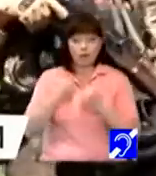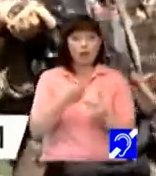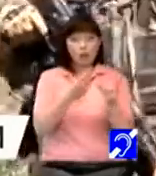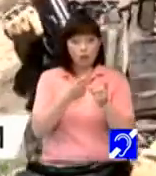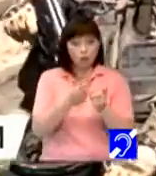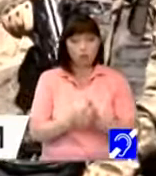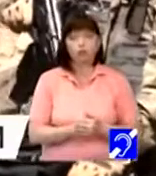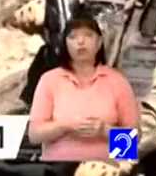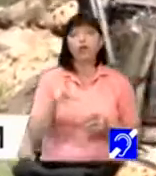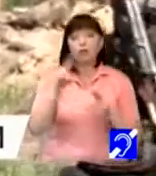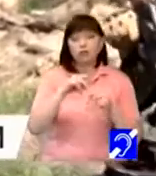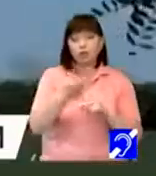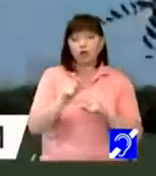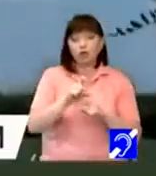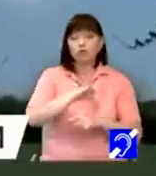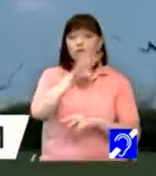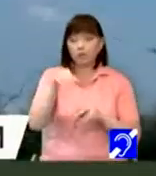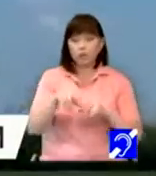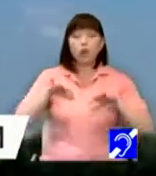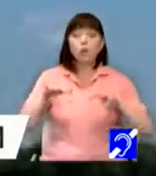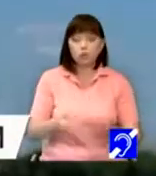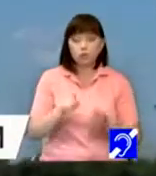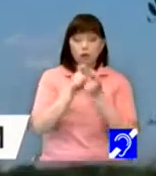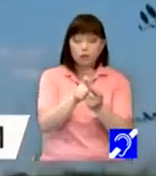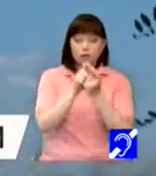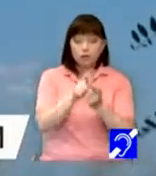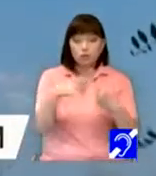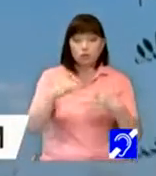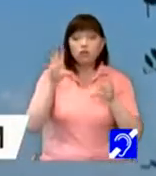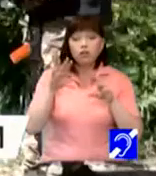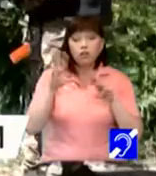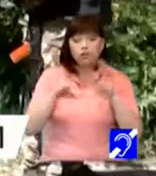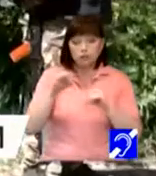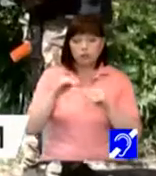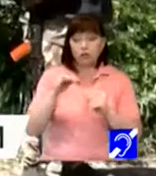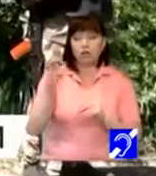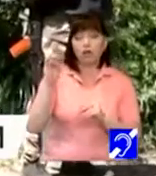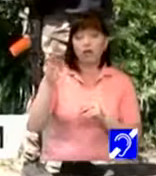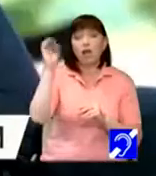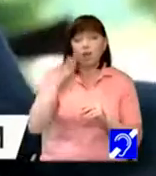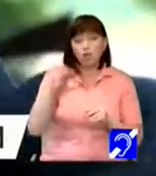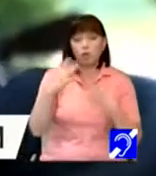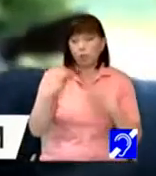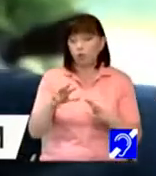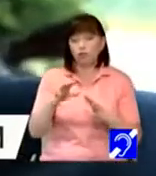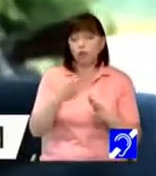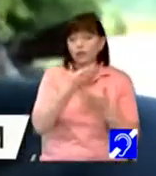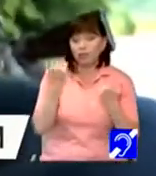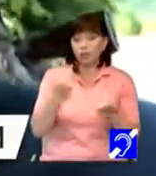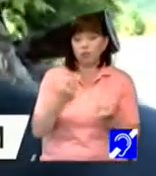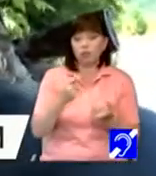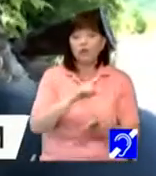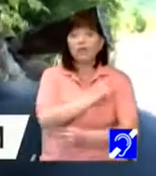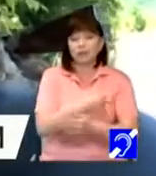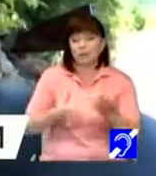mai des despre oboseala pe care confruntările îndelungate o dau și scăderea apetitului Occidentului de a ajuta Ucraina cu arme grele, Vladimir